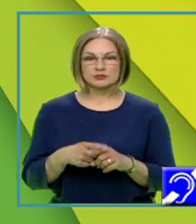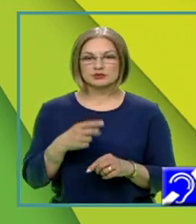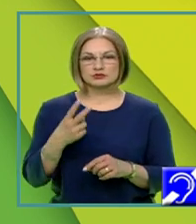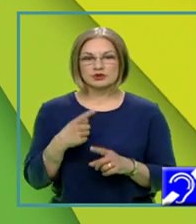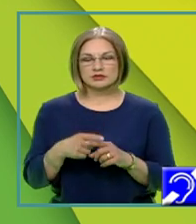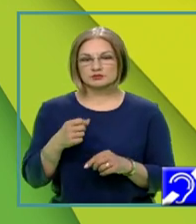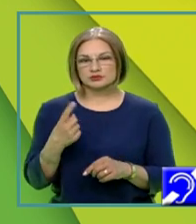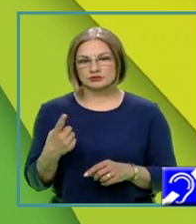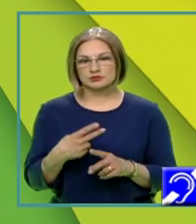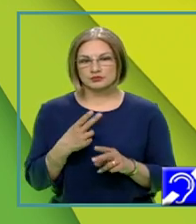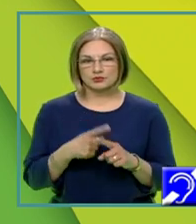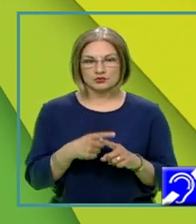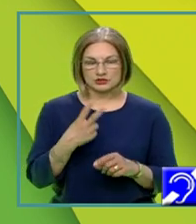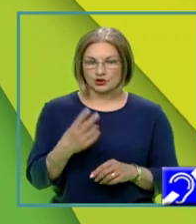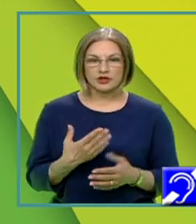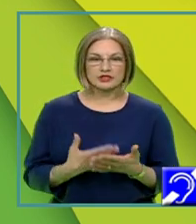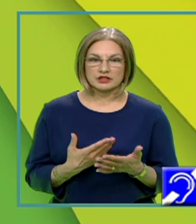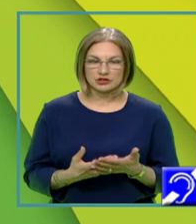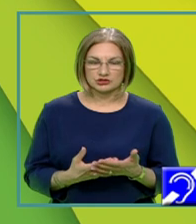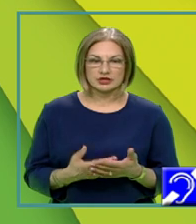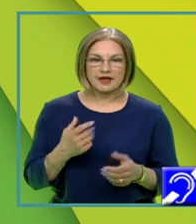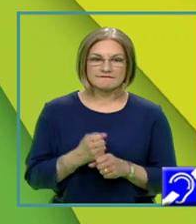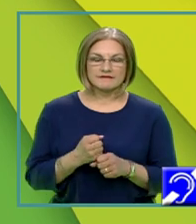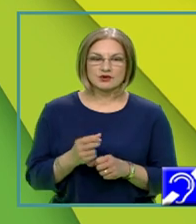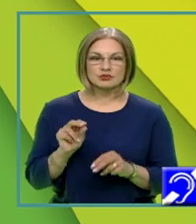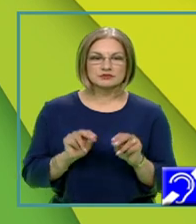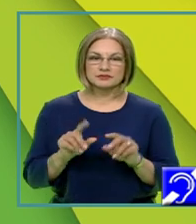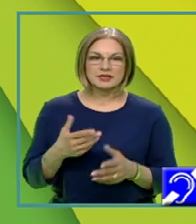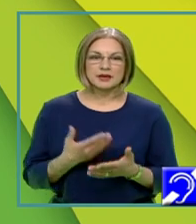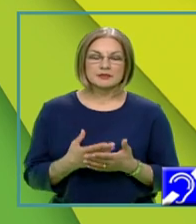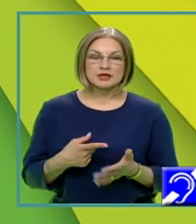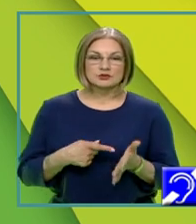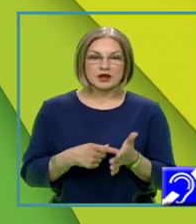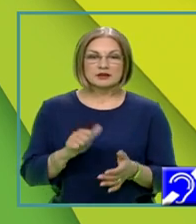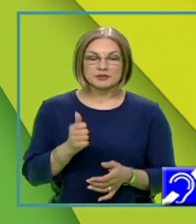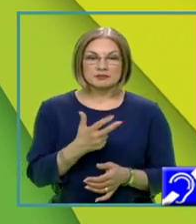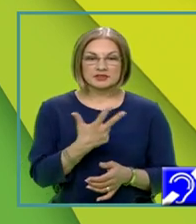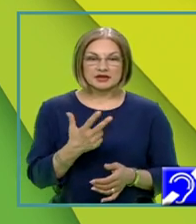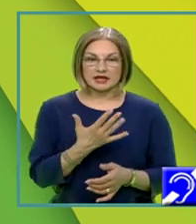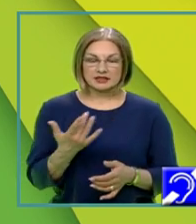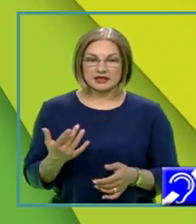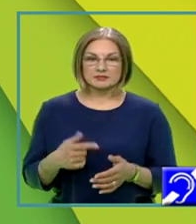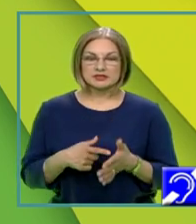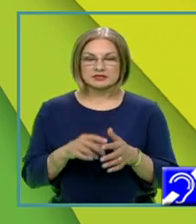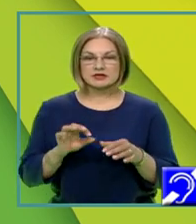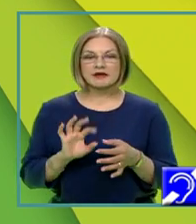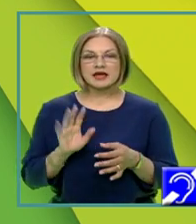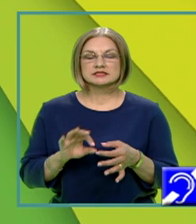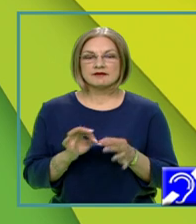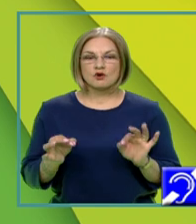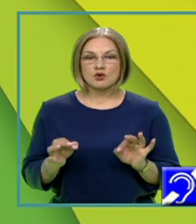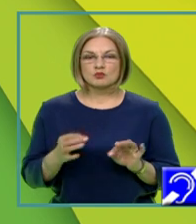plus 2 De ce am făcut acest artificiu pentru a pune în evidență primii trei termeni care formează o formulă de calcul